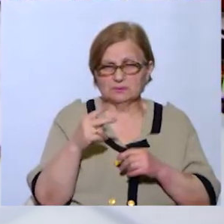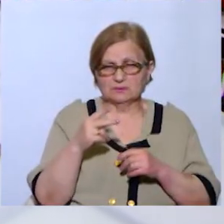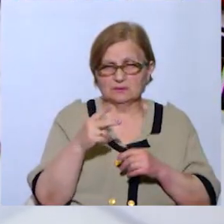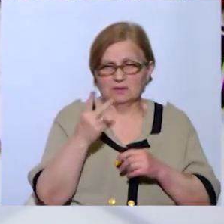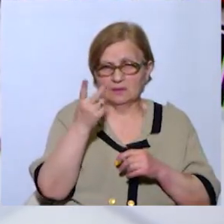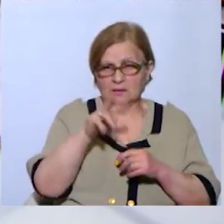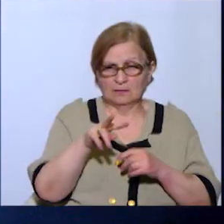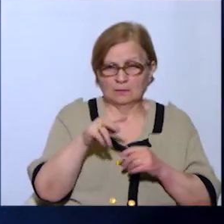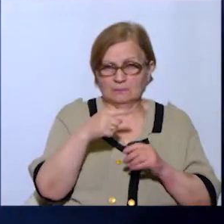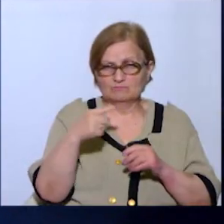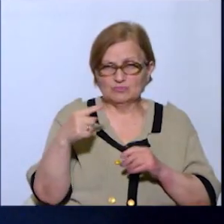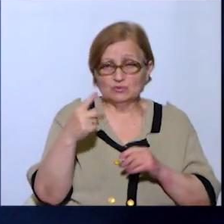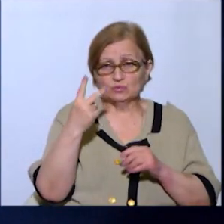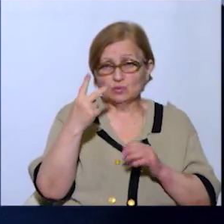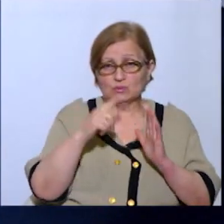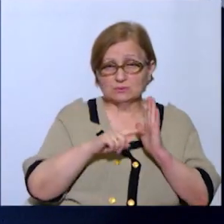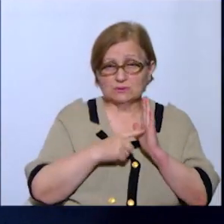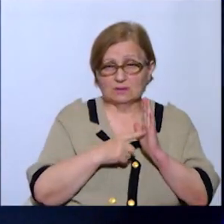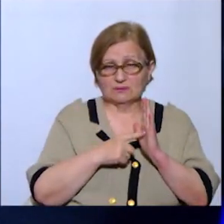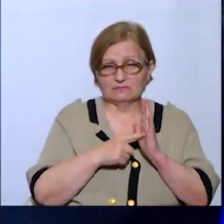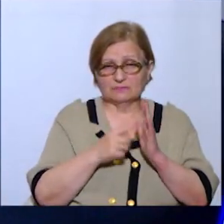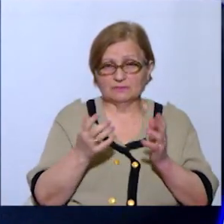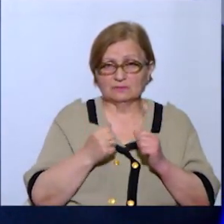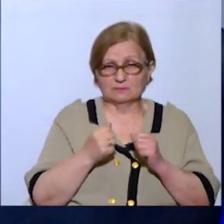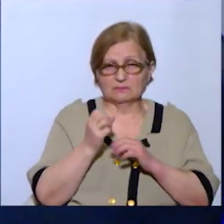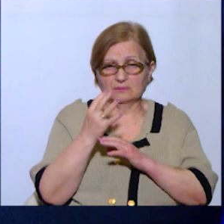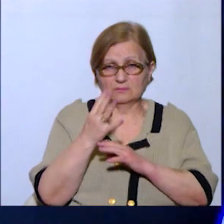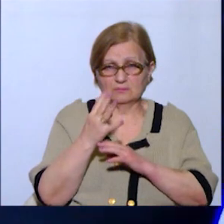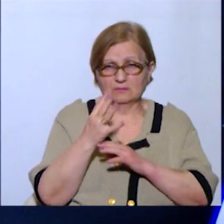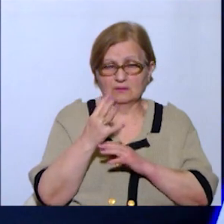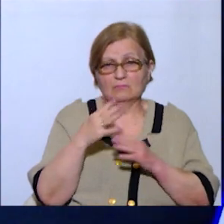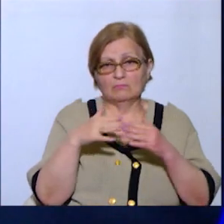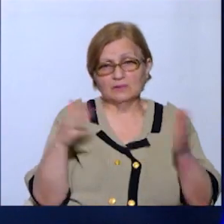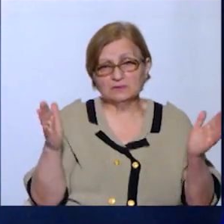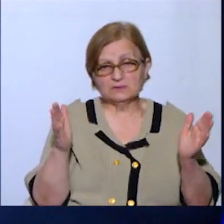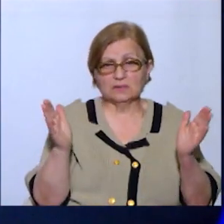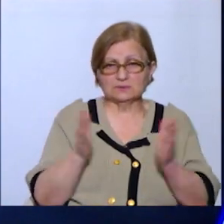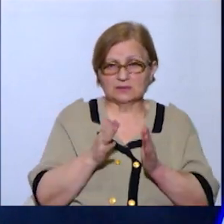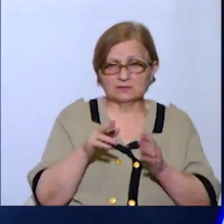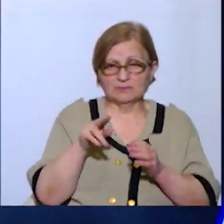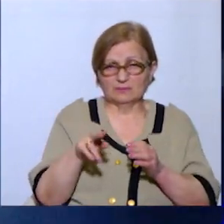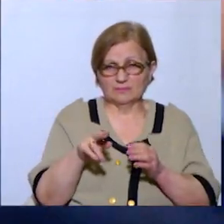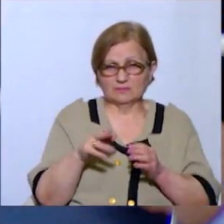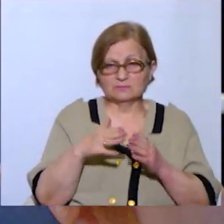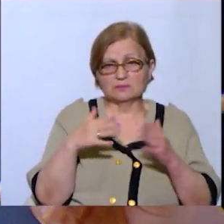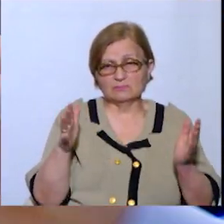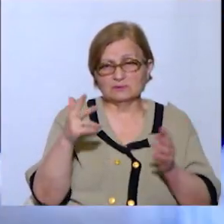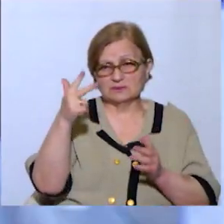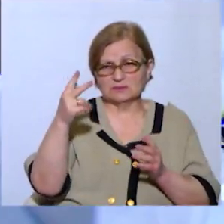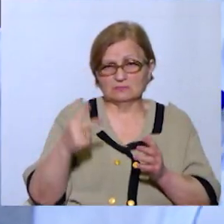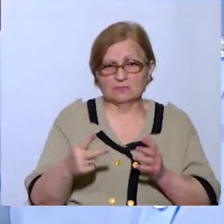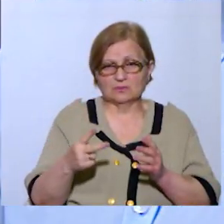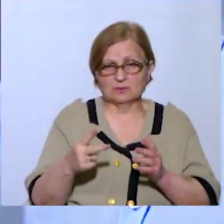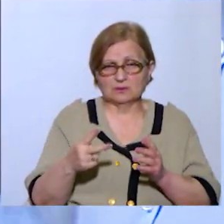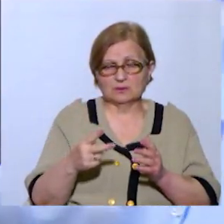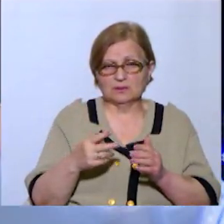ორმაგი უტოლობის -2-ზე გამრავლებით მიიღება რომ 14 მეტია ანტოლია პ-ზე, მეტია ანტოლია 3/2-ზე,